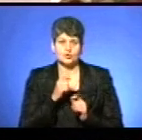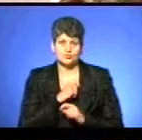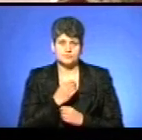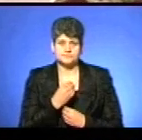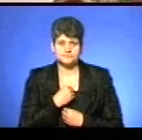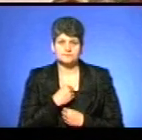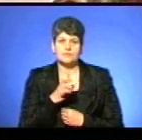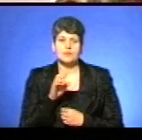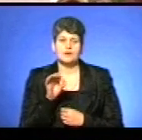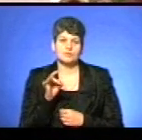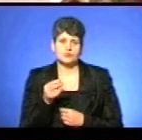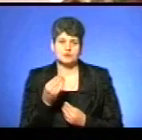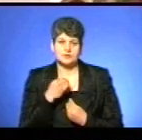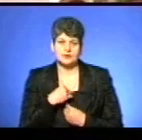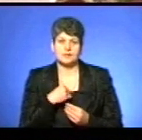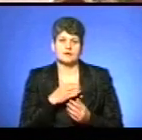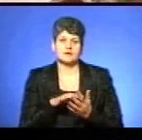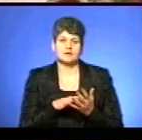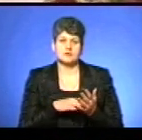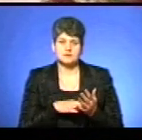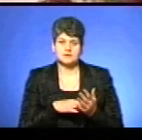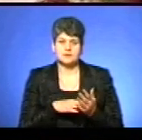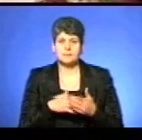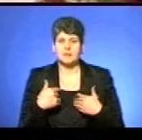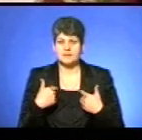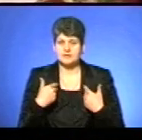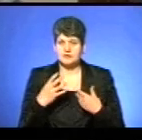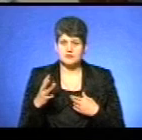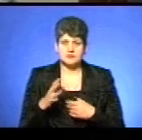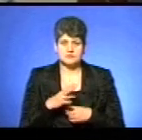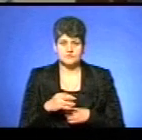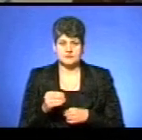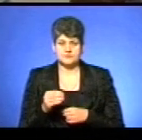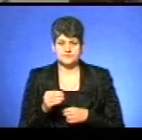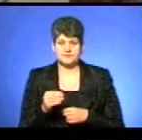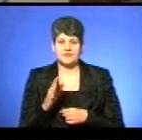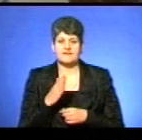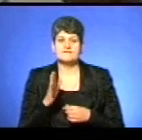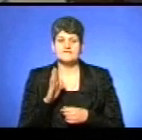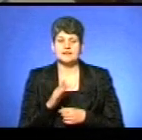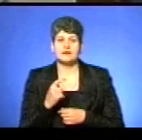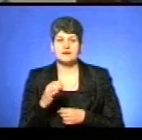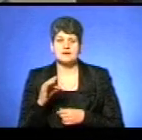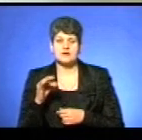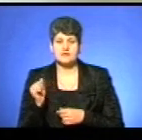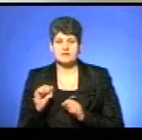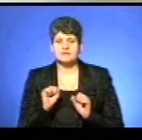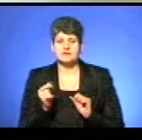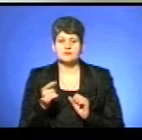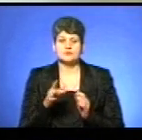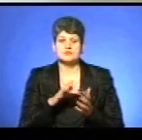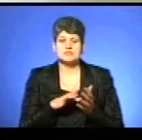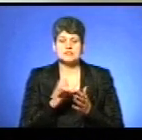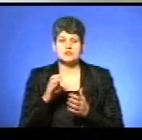угостили, борщем смачним, кашею. Привітали нас всі. Віталій Хоркавий, керівник Тернопільського центру